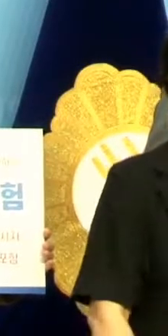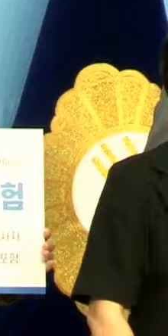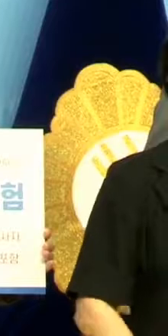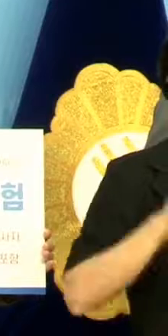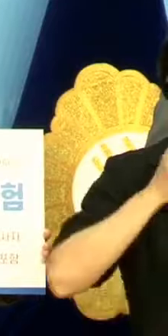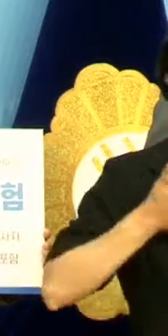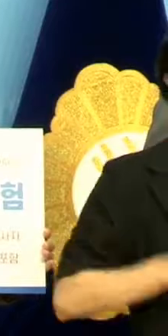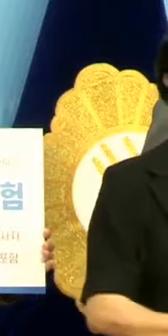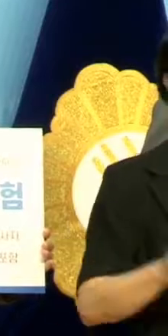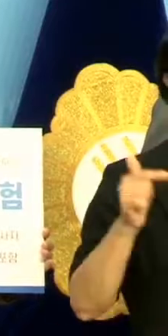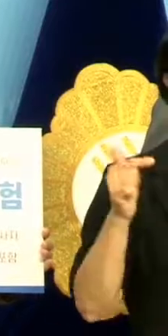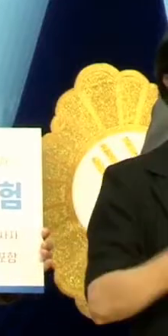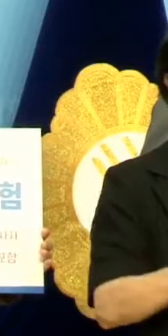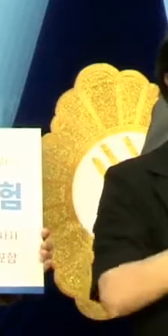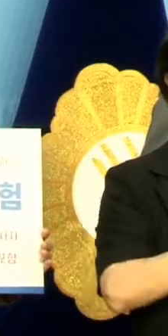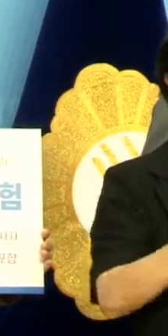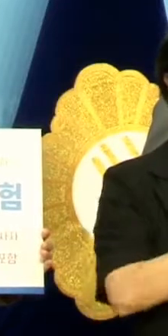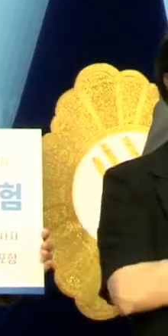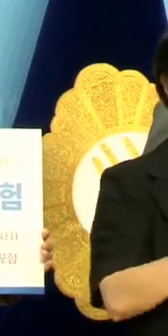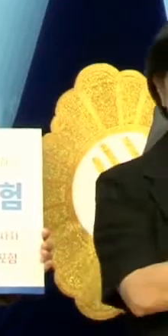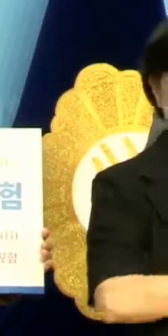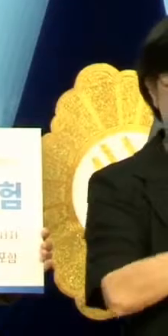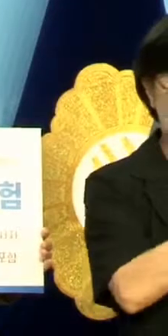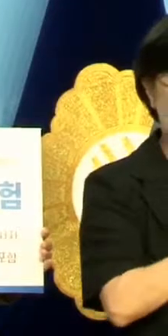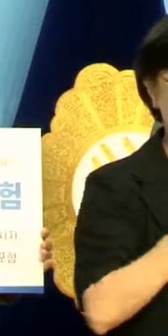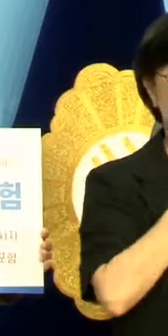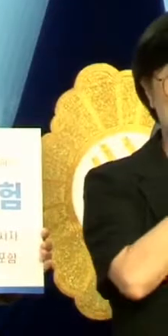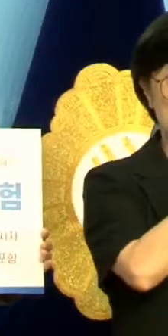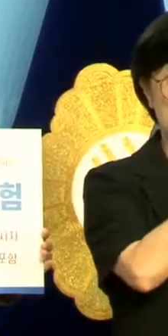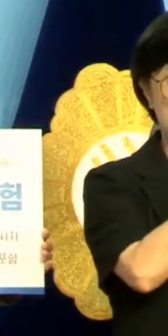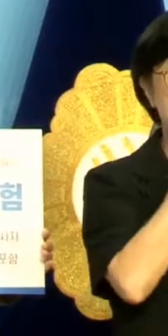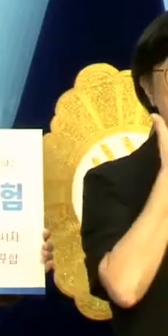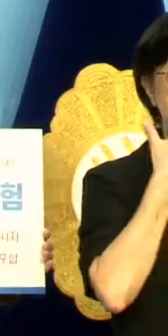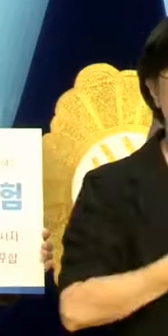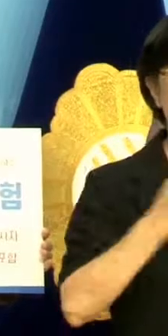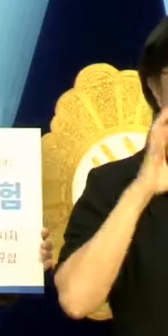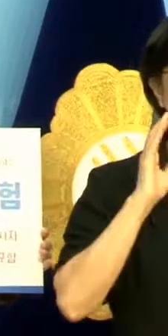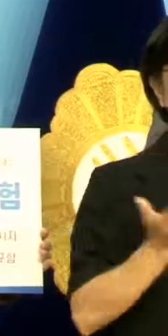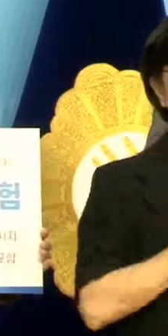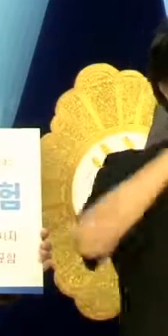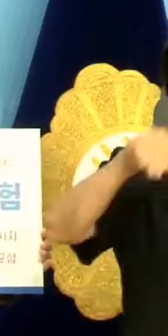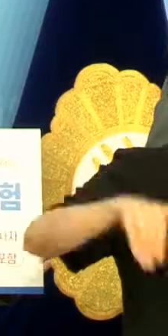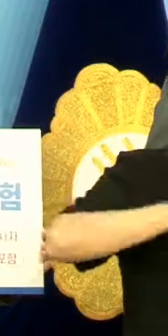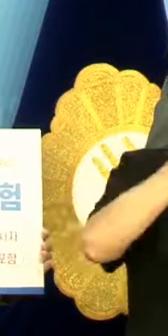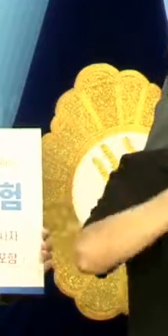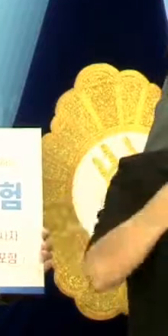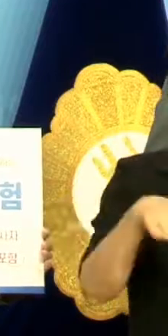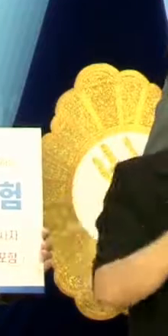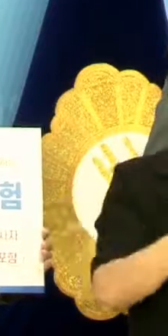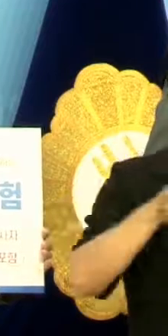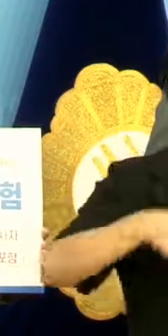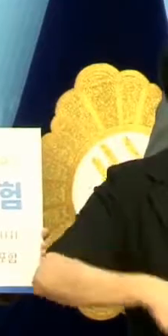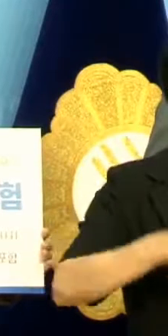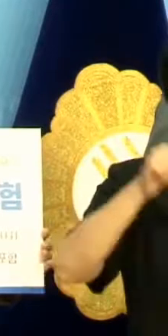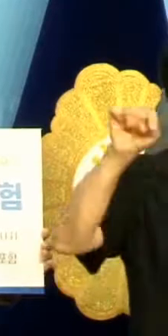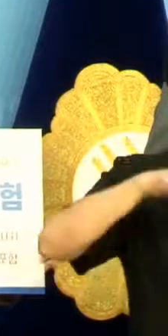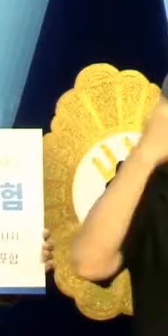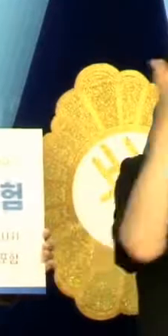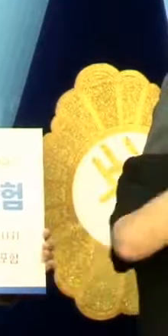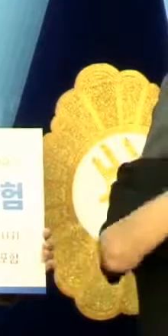출생 져 출생 대책 특위 가 우리당의 제안 드리는 행복한 아이 키우는 환경조성을 위해 필요한 정책의 주요